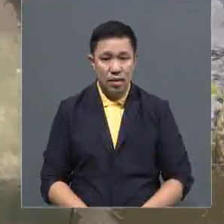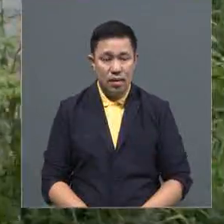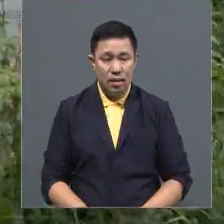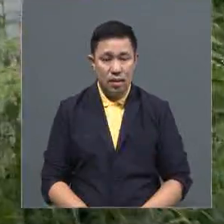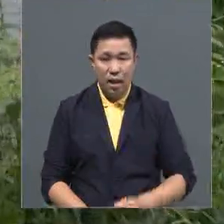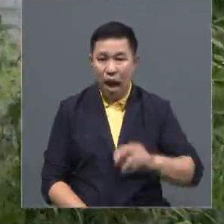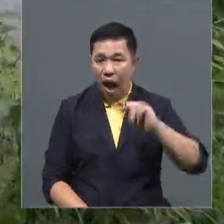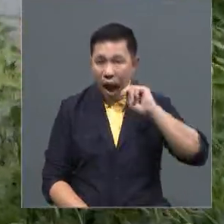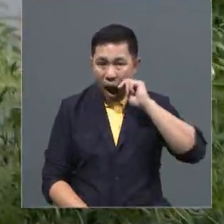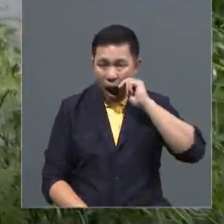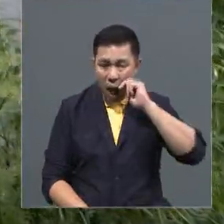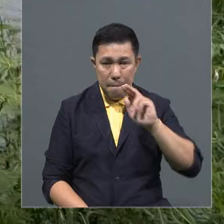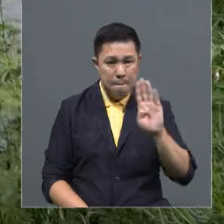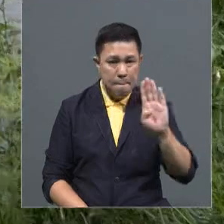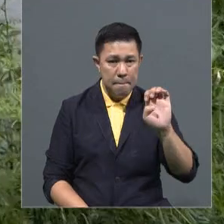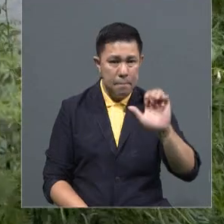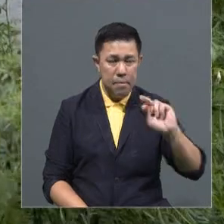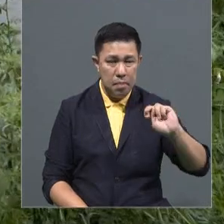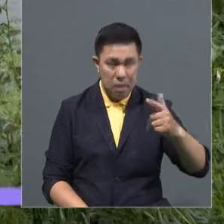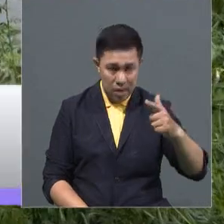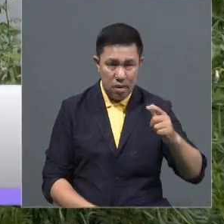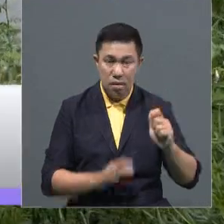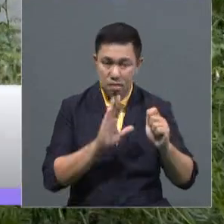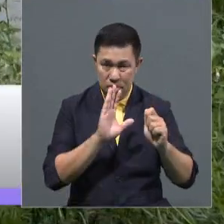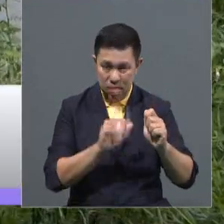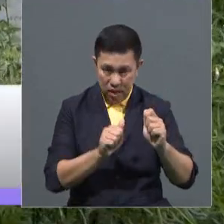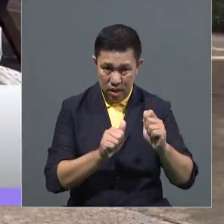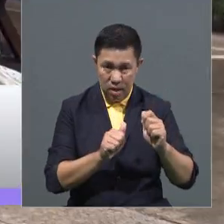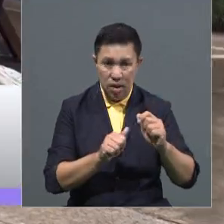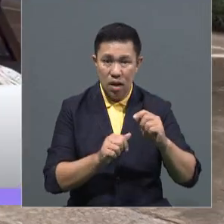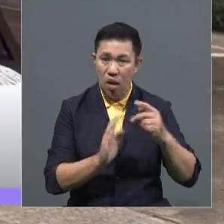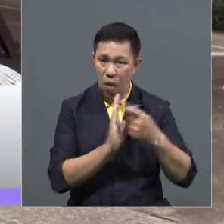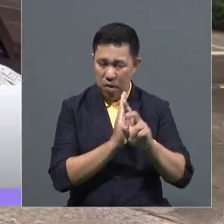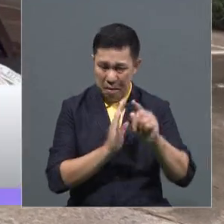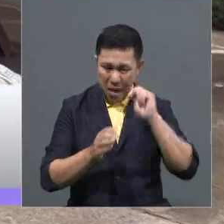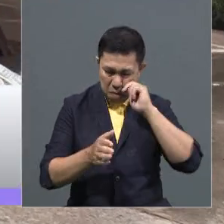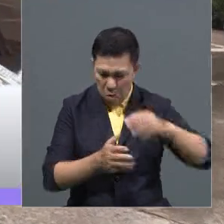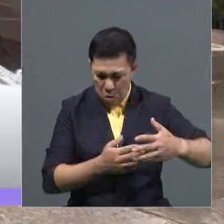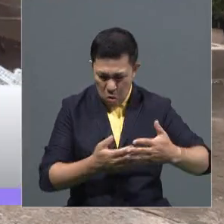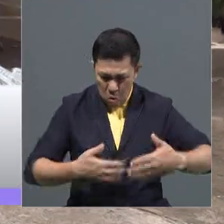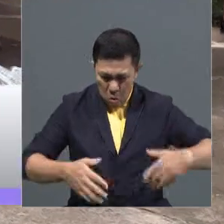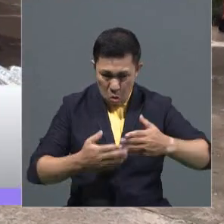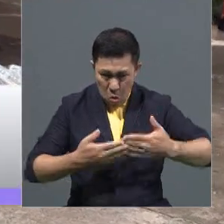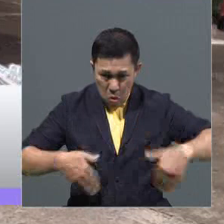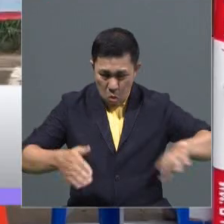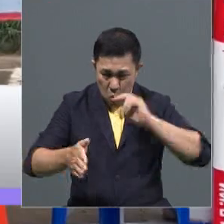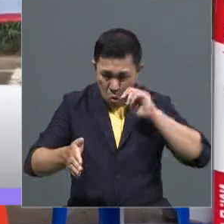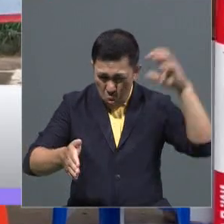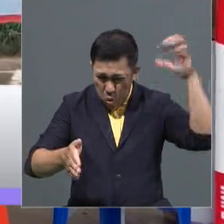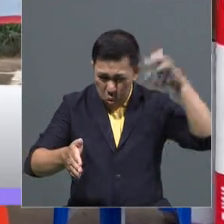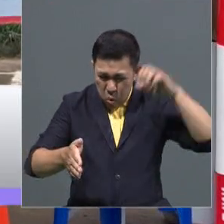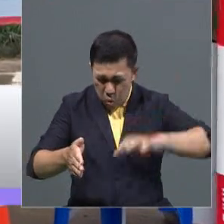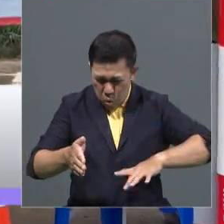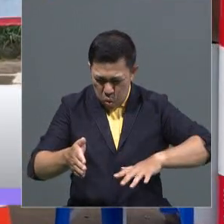นี้เนี่ยน้ำในบึงหนองโคตรที่ตำบลบ้านเป็ดอำเภอเมืองขอนแก่นใกล้จะเต็มความจุแล้วนะฮะเนื่องจากว่าฝนเนี่ยตกลงมาอย่างหนัก